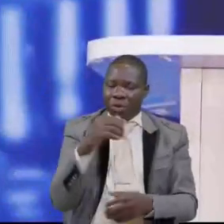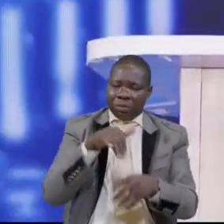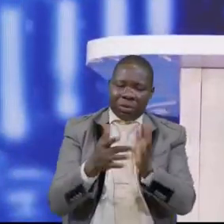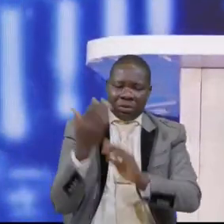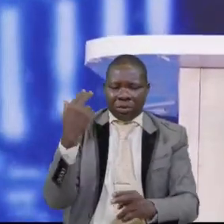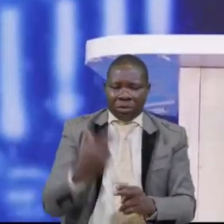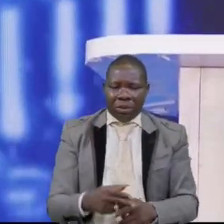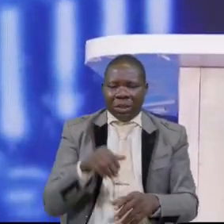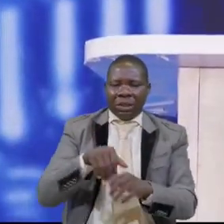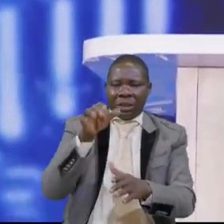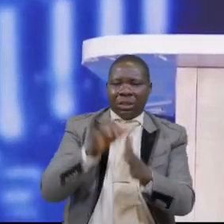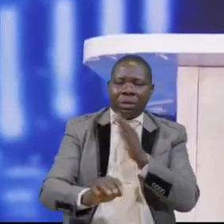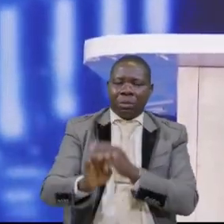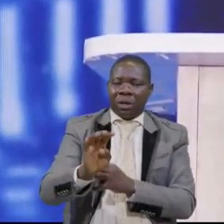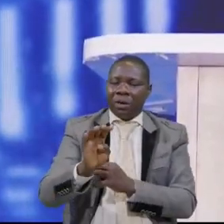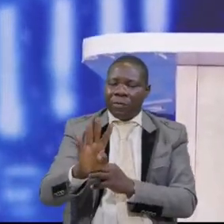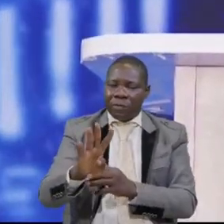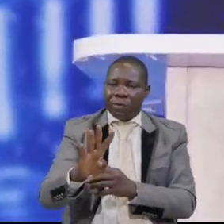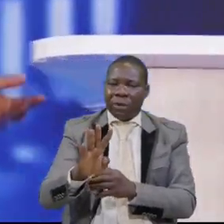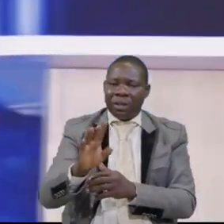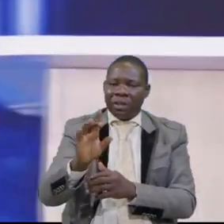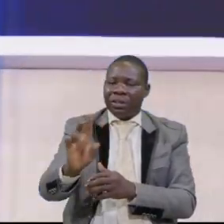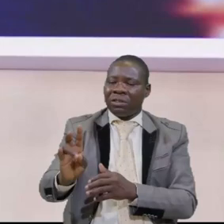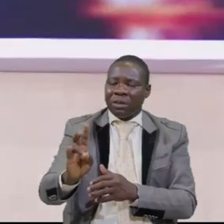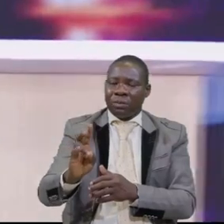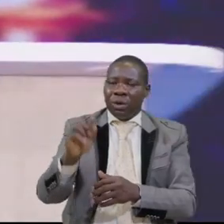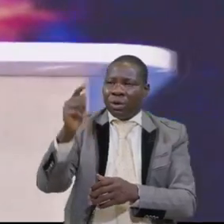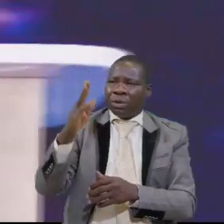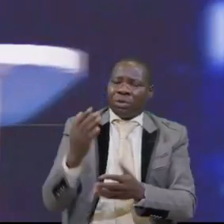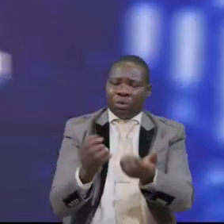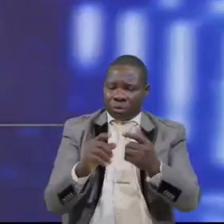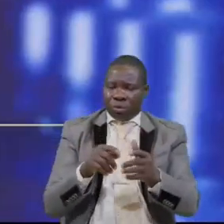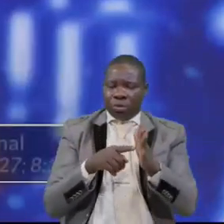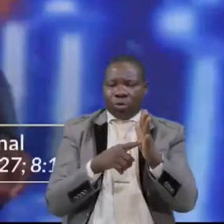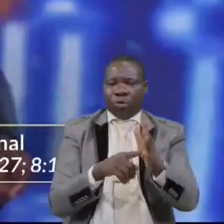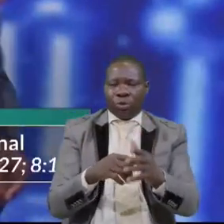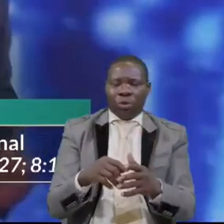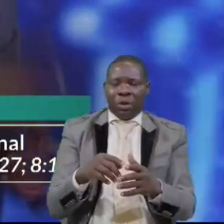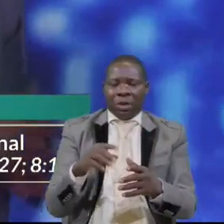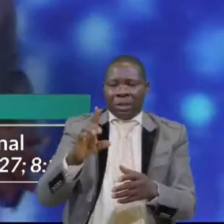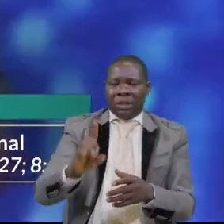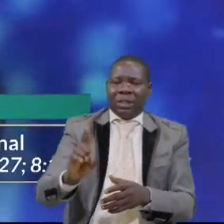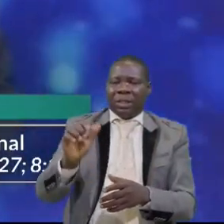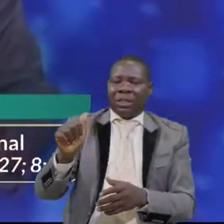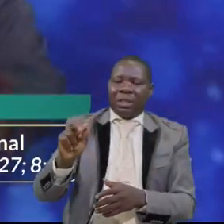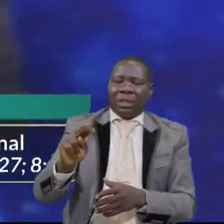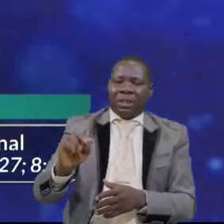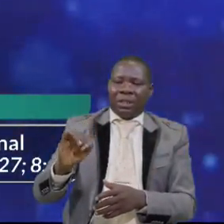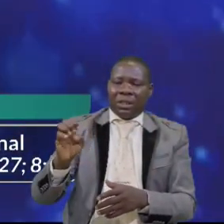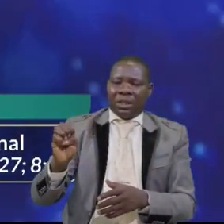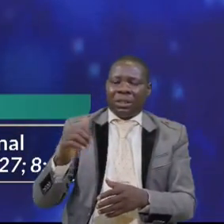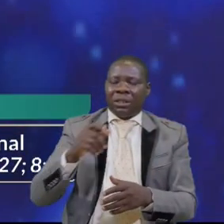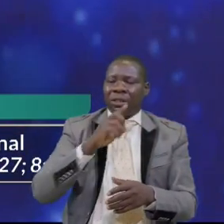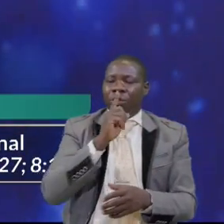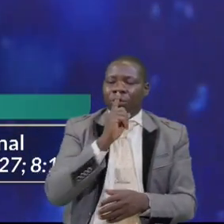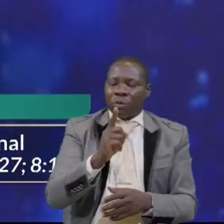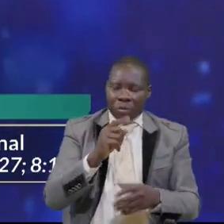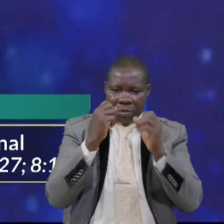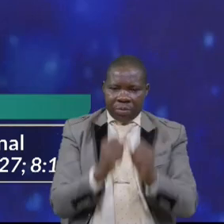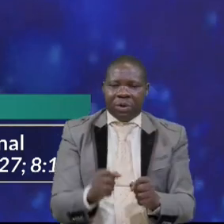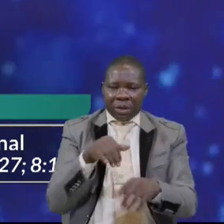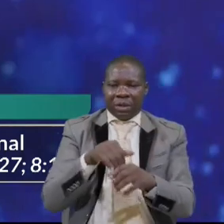Dieu voulait montrer à Daniel la vraie puissance, la vraie domination. Daniel chapitre 7, verset 13. Daniel